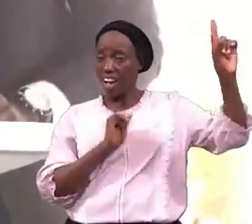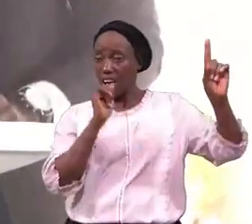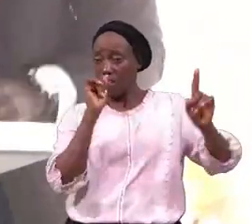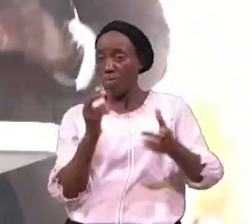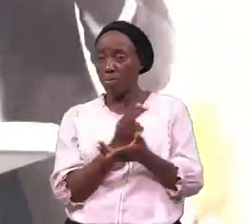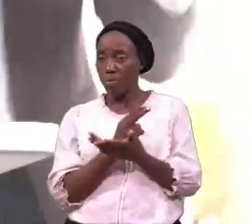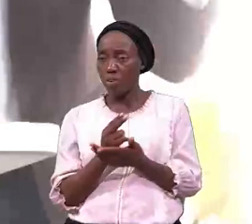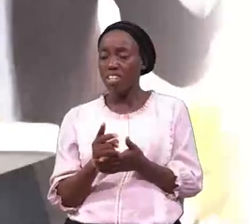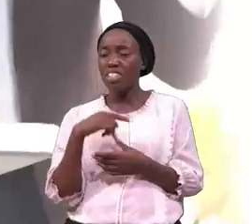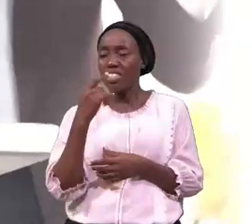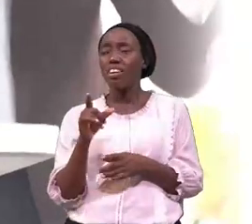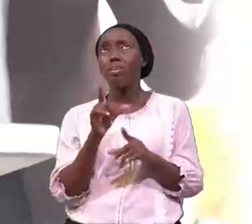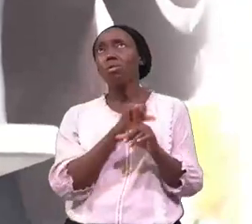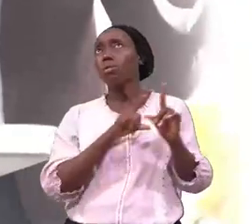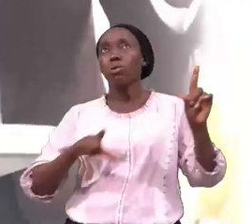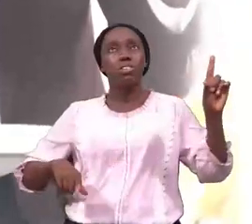Je vais obéir à ce commandement.